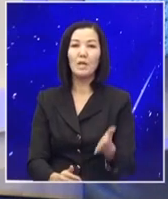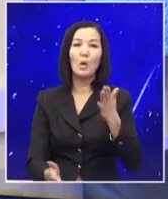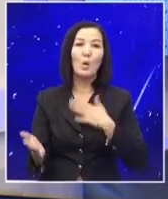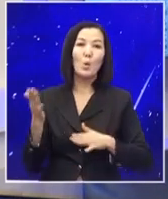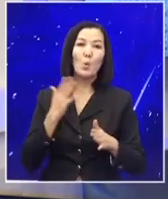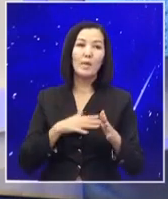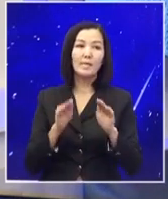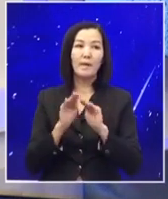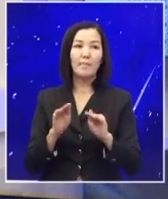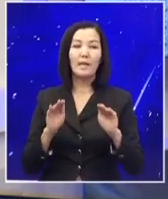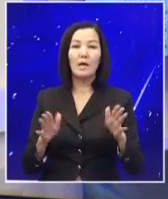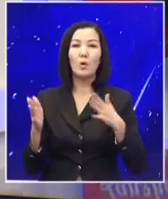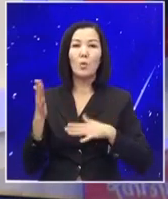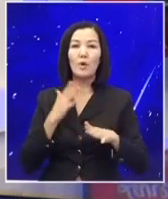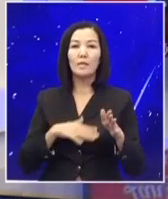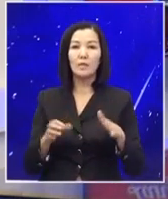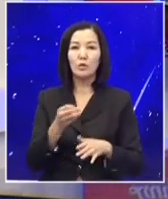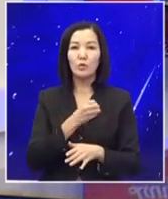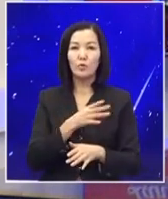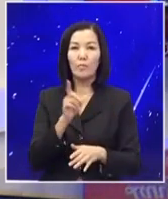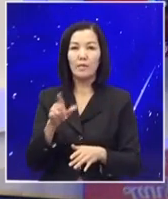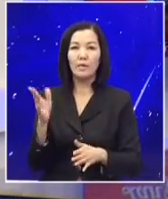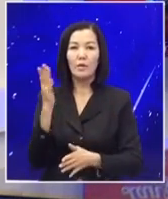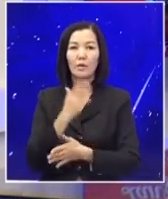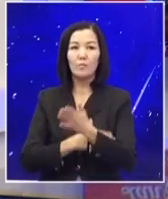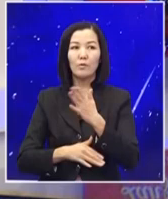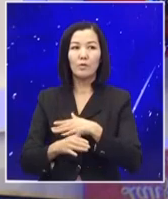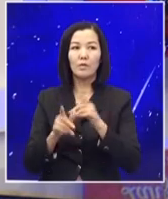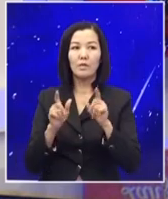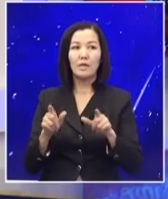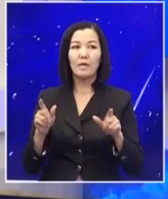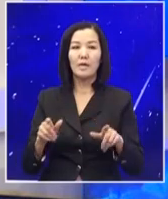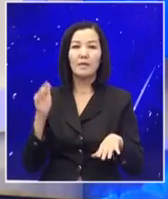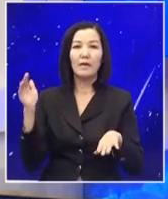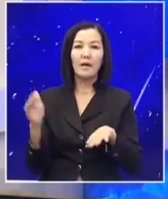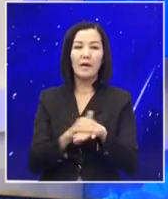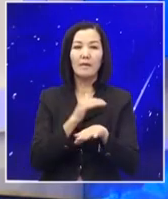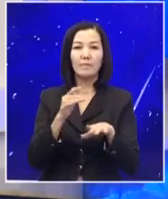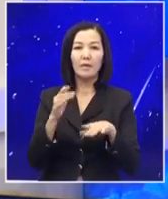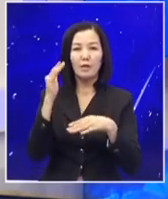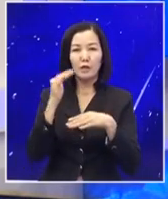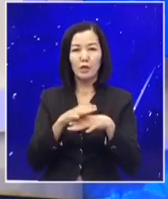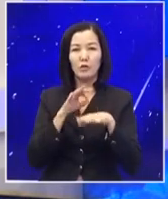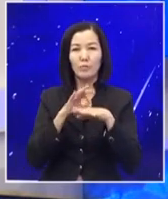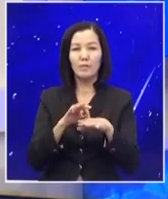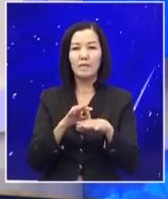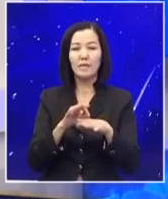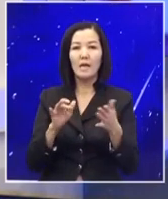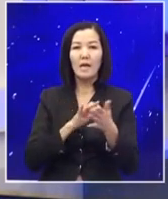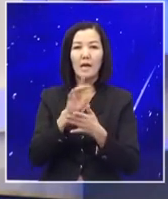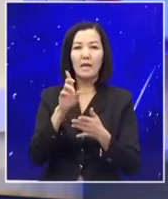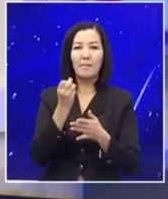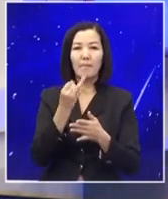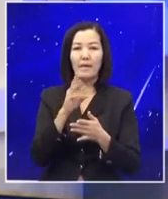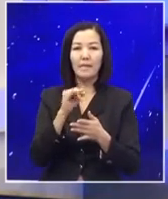Қуанса бала қуансын, талдықорғандық жомарт жандар мүмкіндігі шектеулі балаларға арнап қайырымдылық кеші ұйымдастырды. Оған шаһардағы Бәйтерек